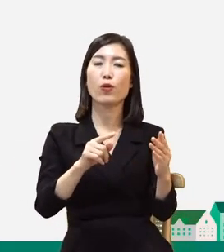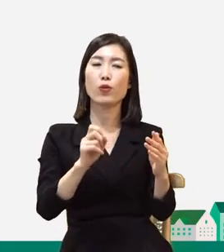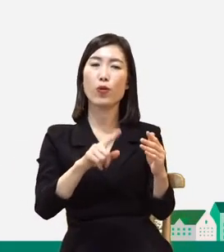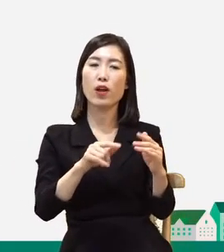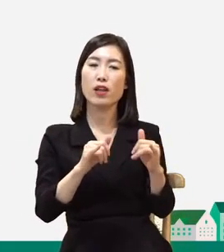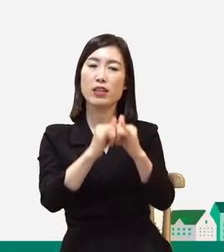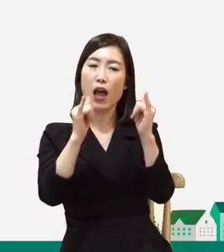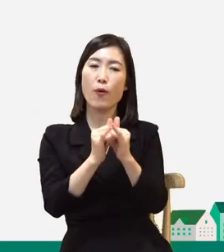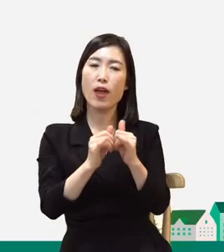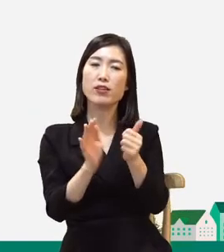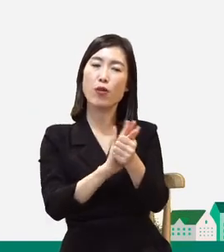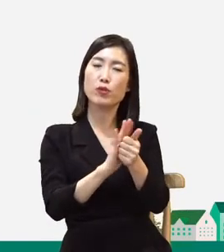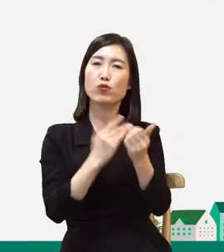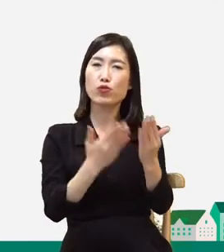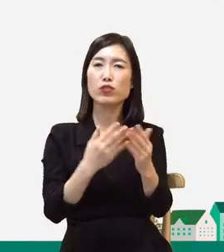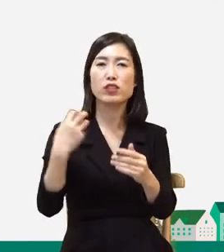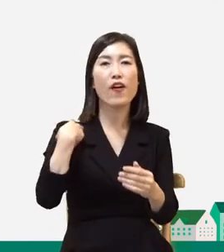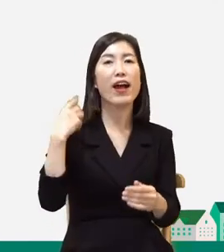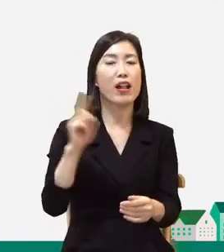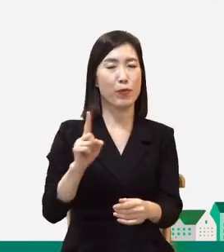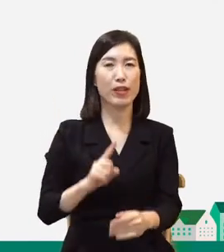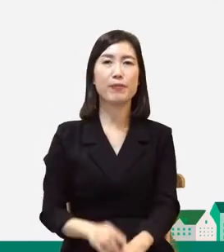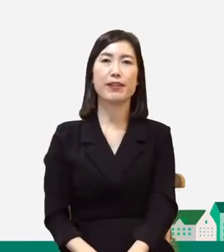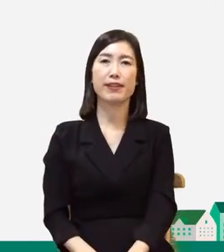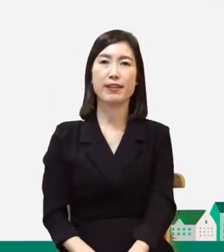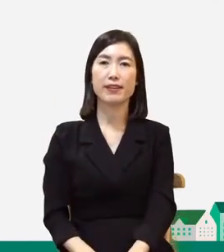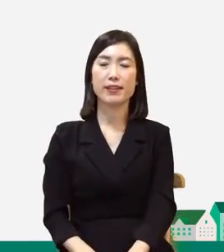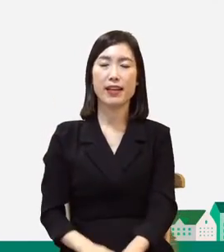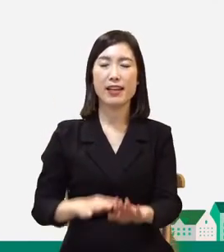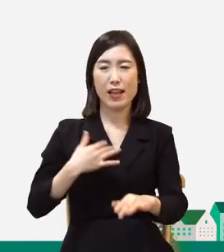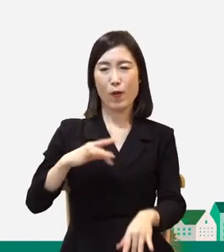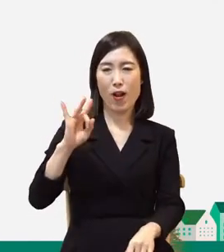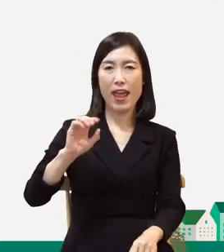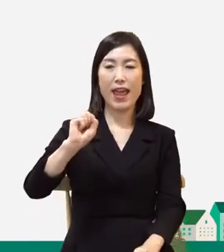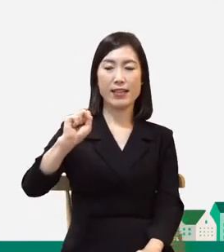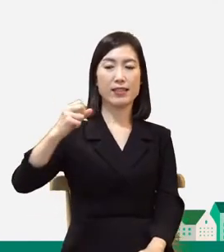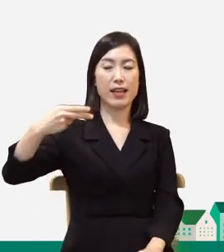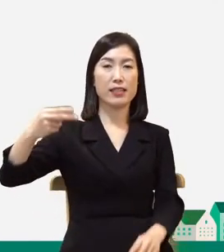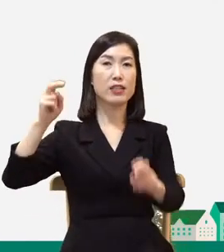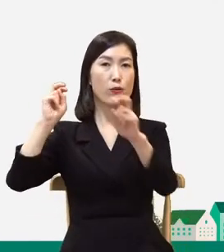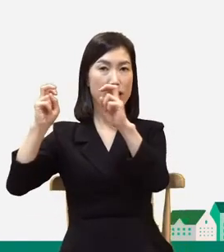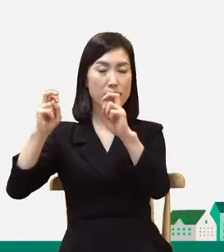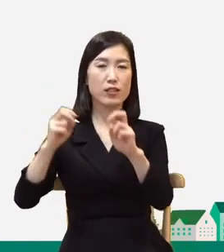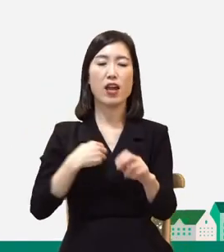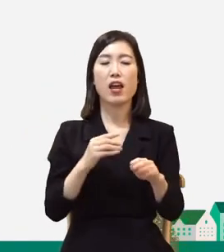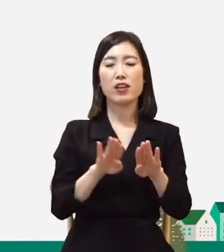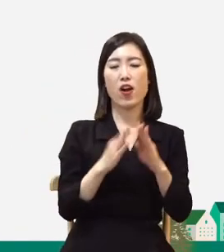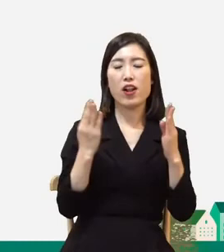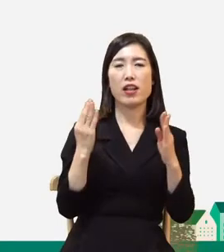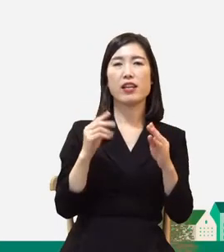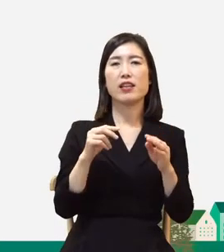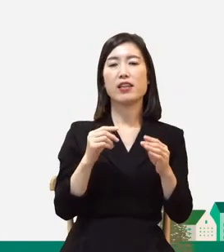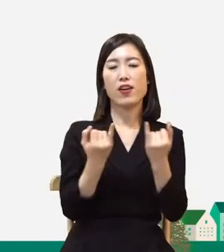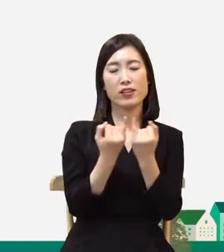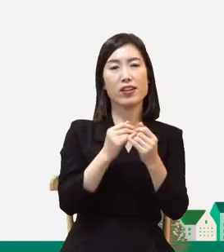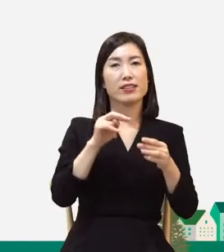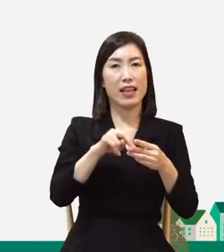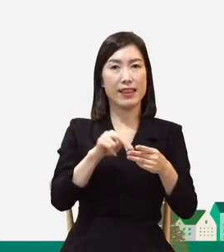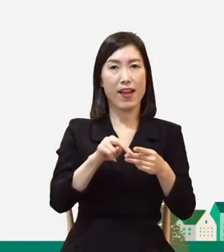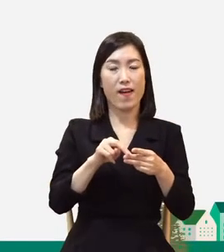어떤 부분이냐면 이제 처음에는 저희가 SH하고 저희 열린여성센터하고